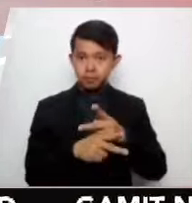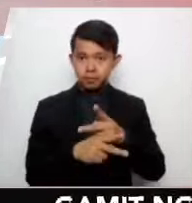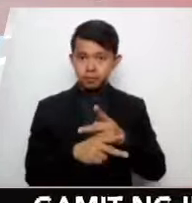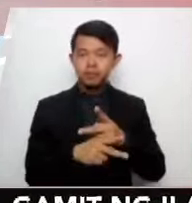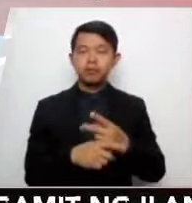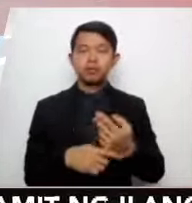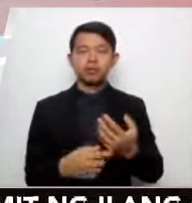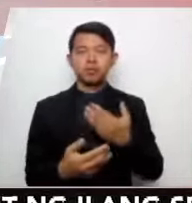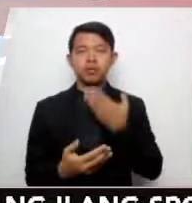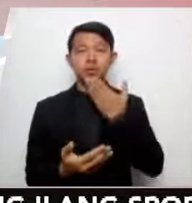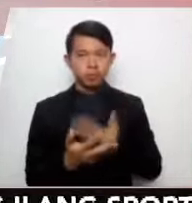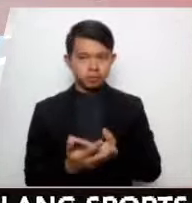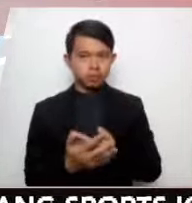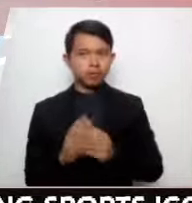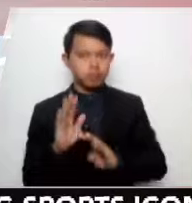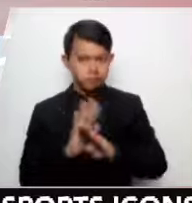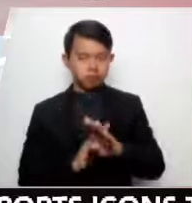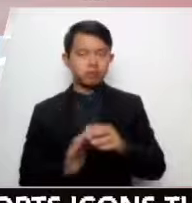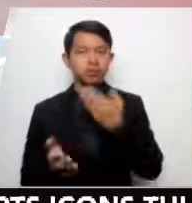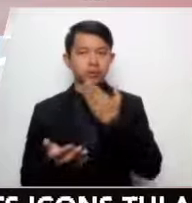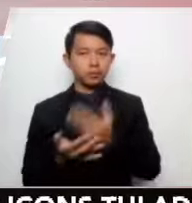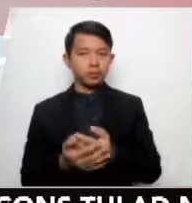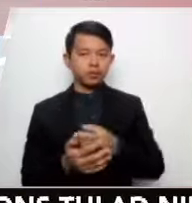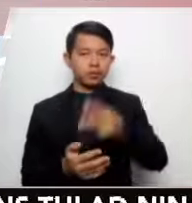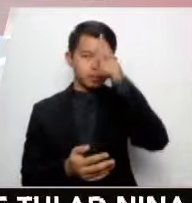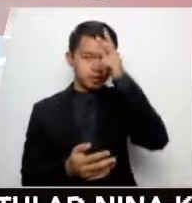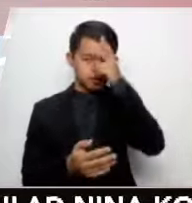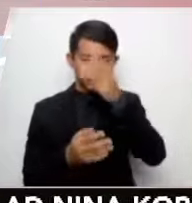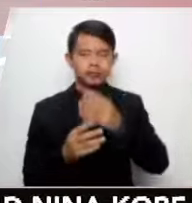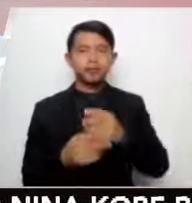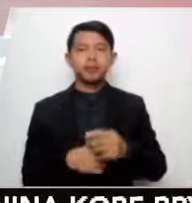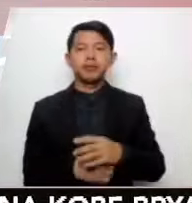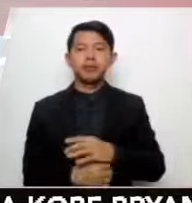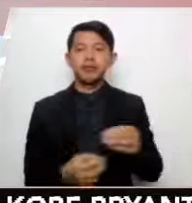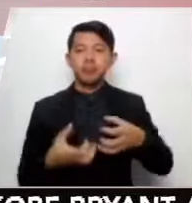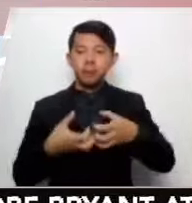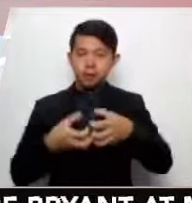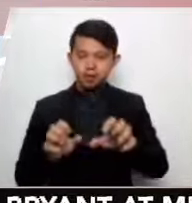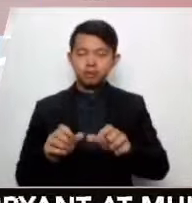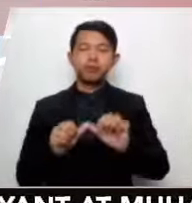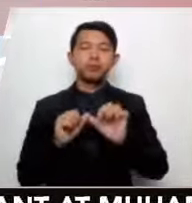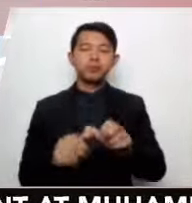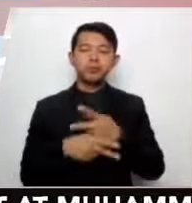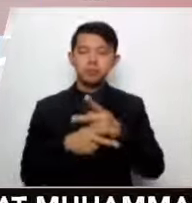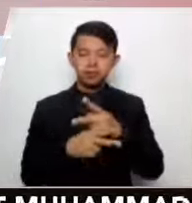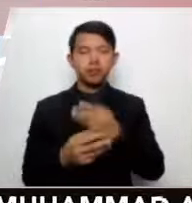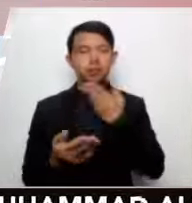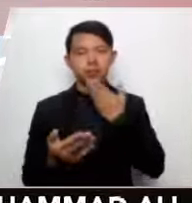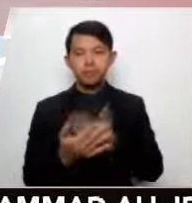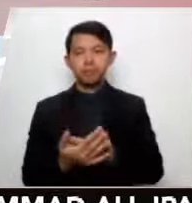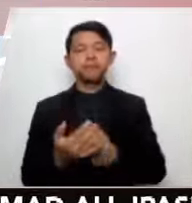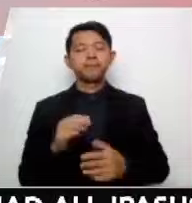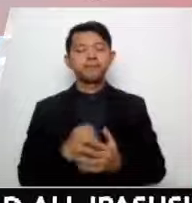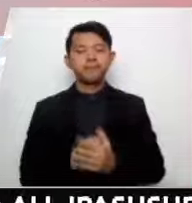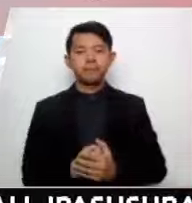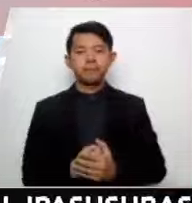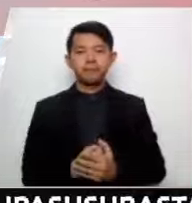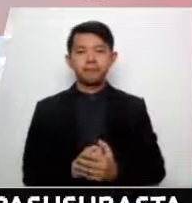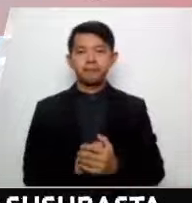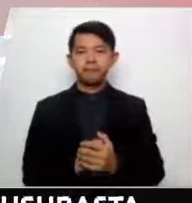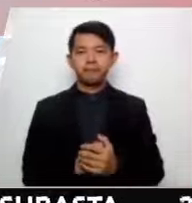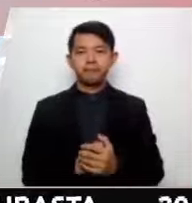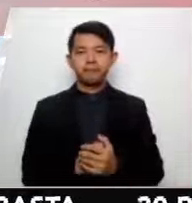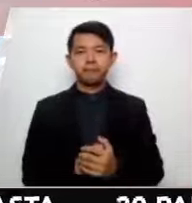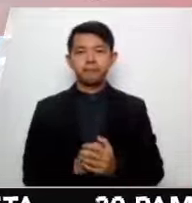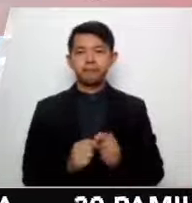ating production ng Uh broiler at saka ng mga itlog natin donon sa ating mga layer industry may mga pagkakataon lang na medyo